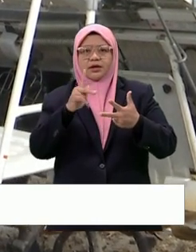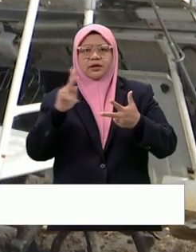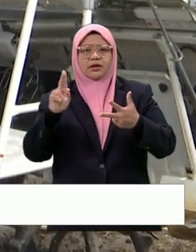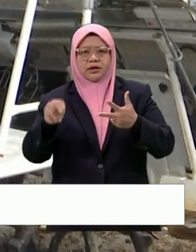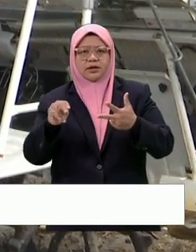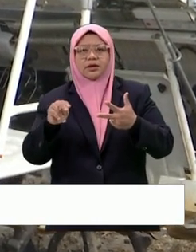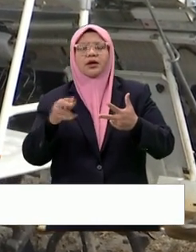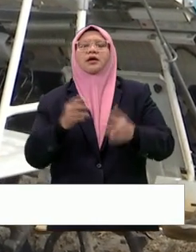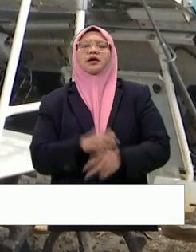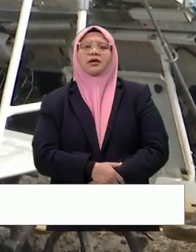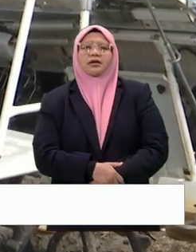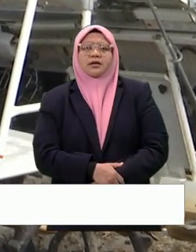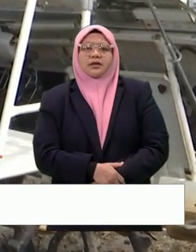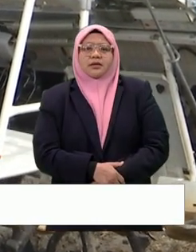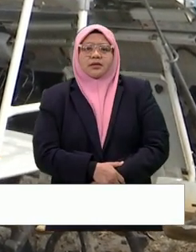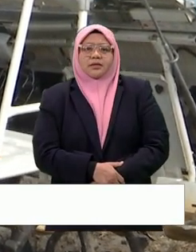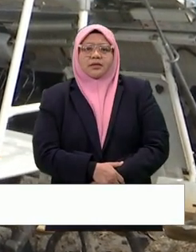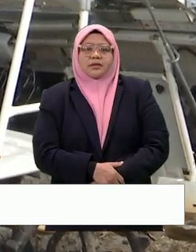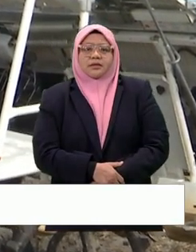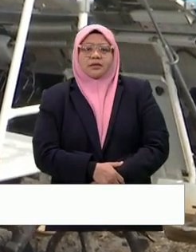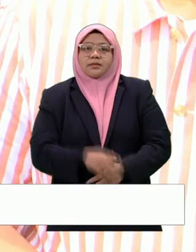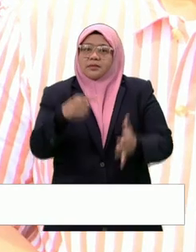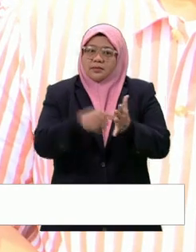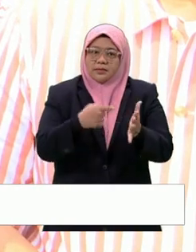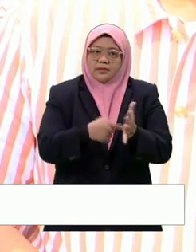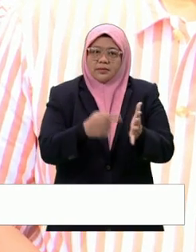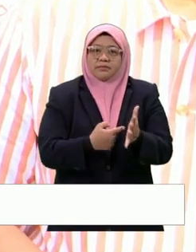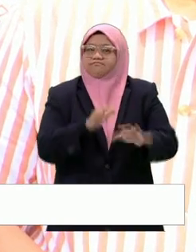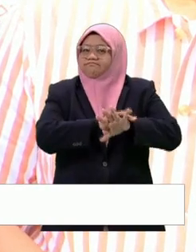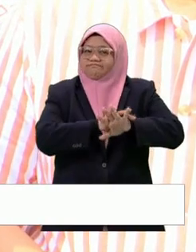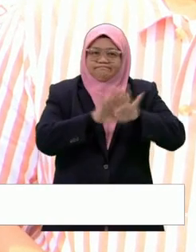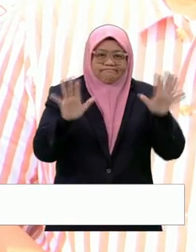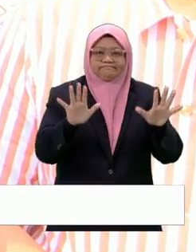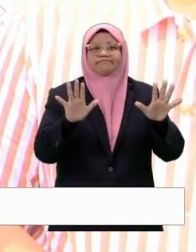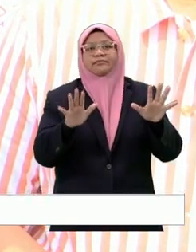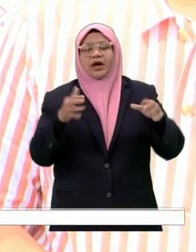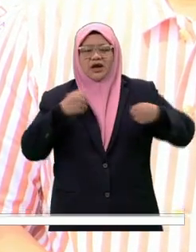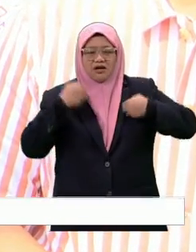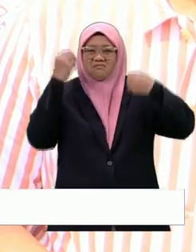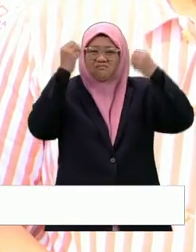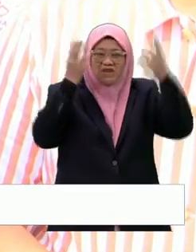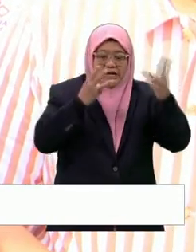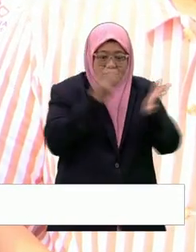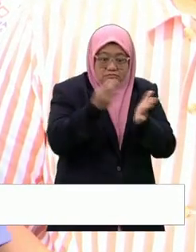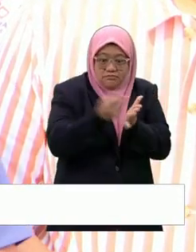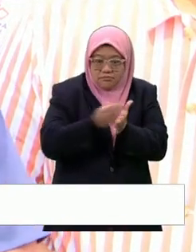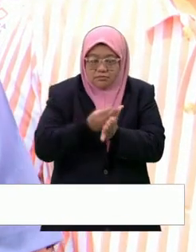kosari hidup kpdn dalam keadaan begini Jangan ada panik Baing